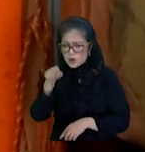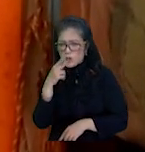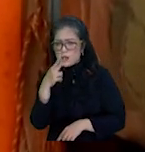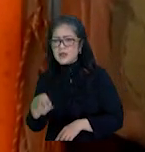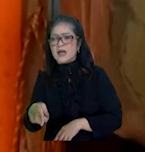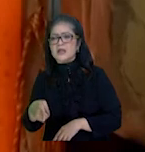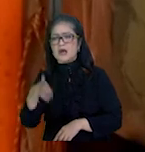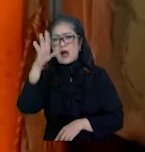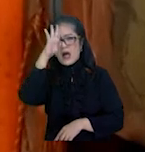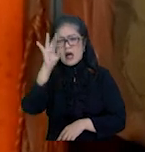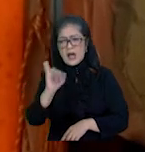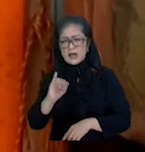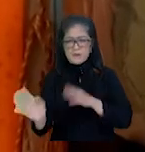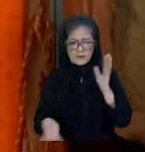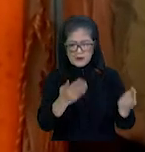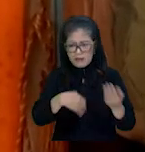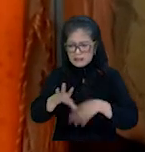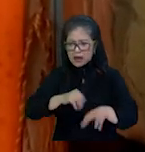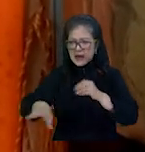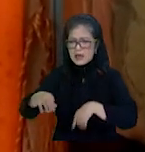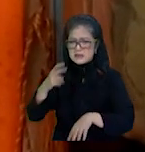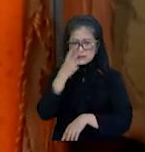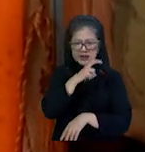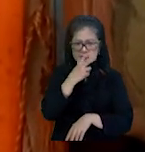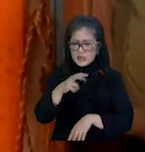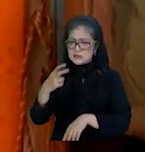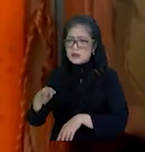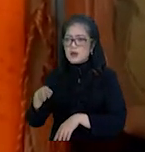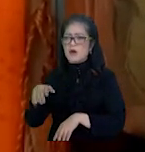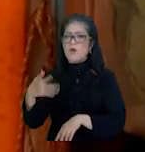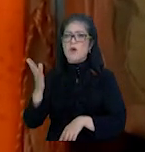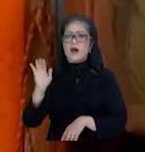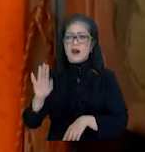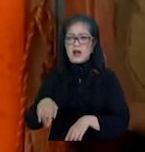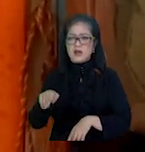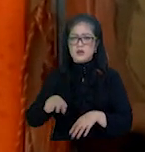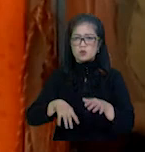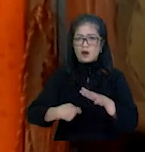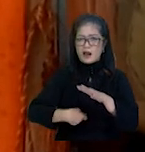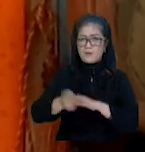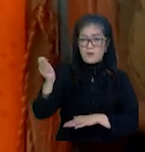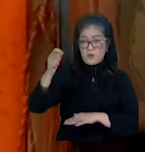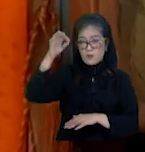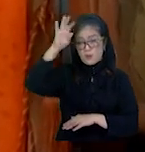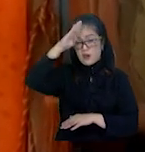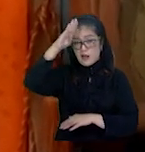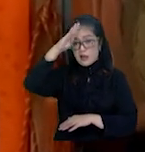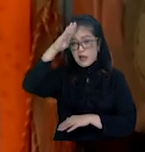ke sekolahan, terus saya cek ternyata ya memang ada seorang laki-laki tidur di